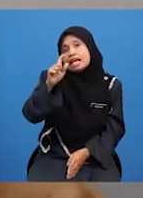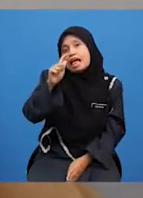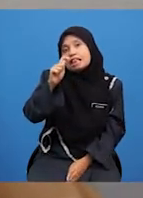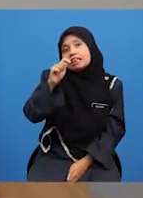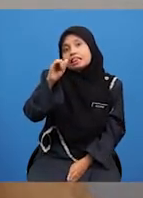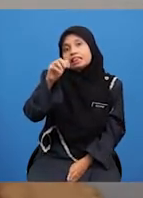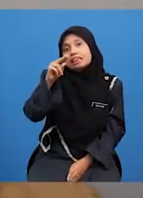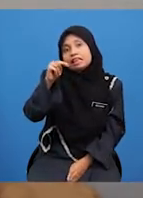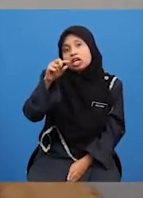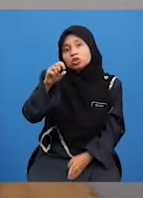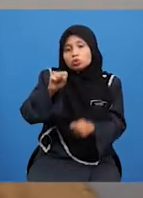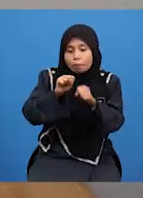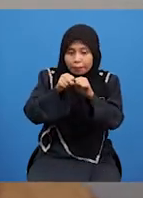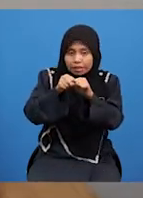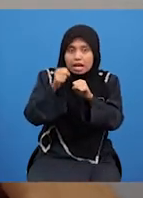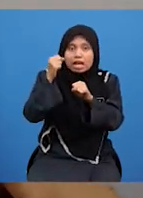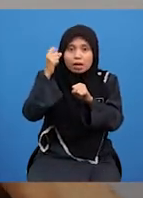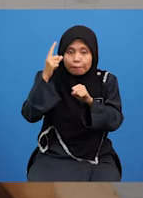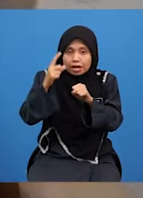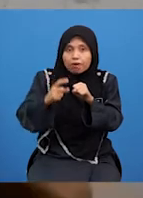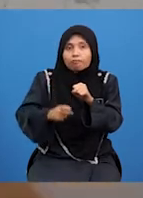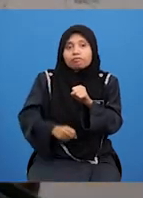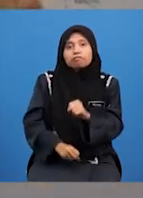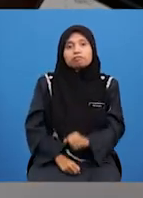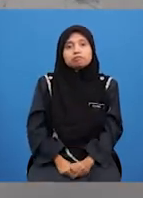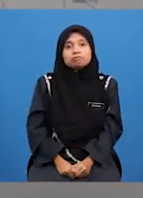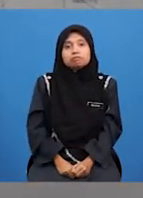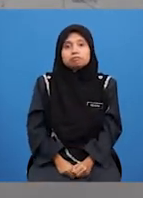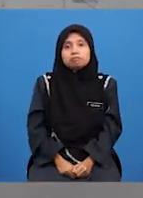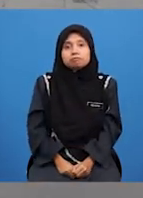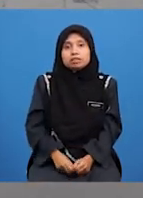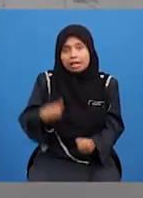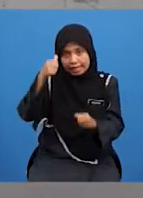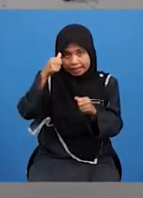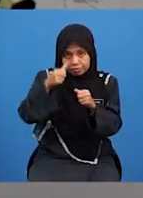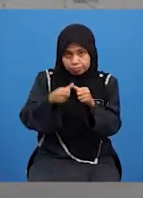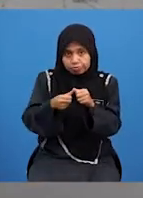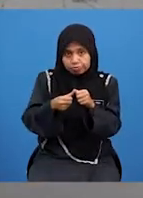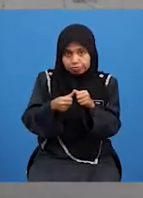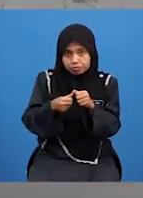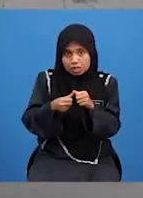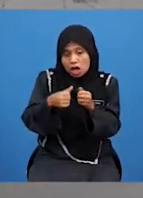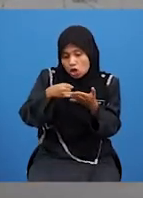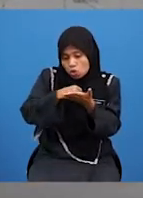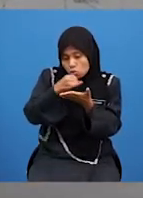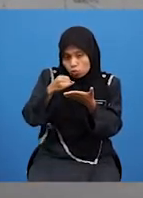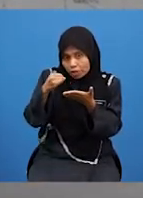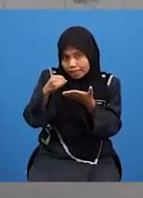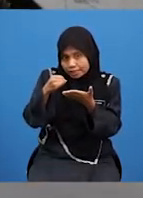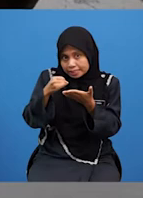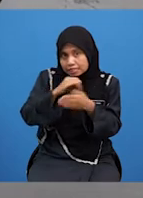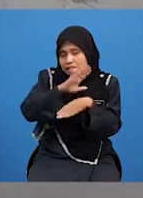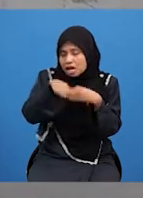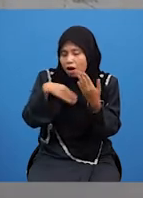sesuatu objek yang dilukis. Ingat ya pelajar, lukis struktur semua objek yang dilihat pada